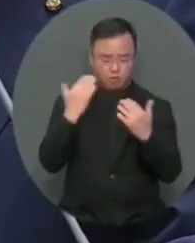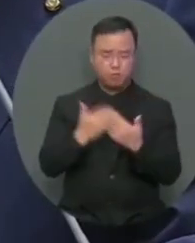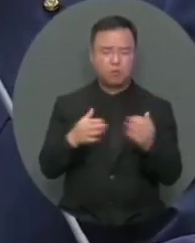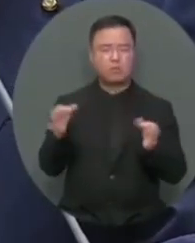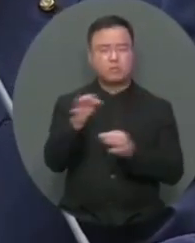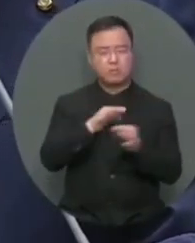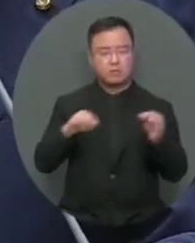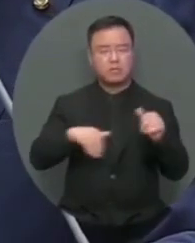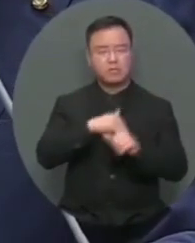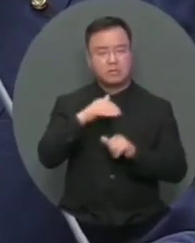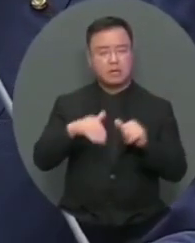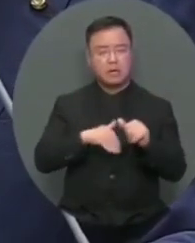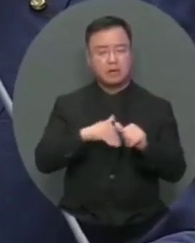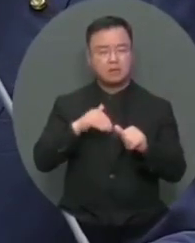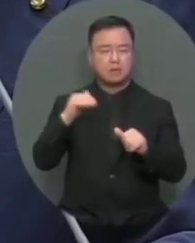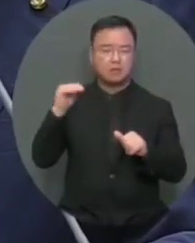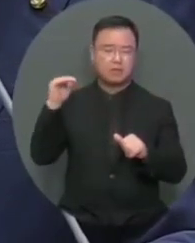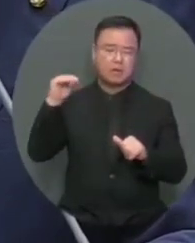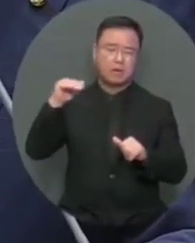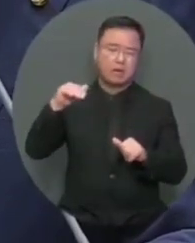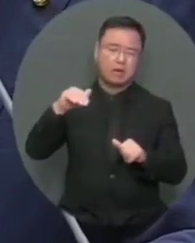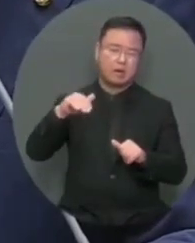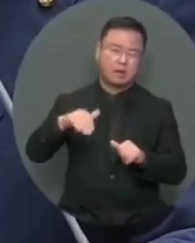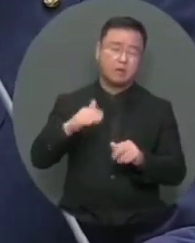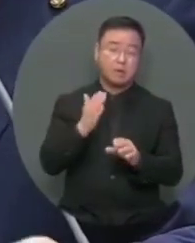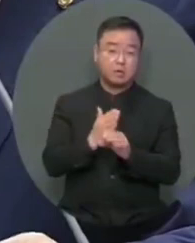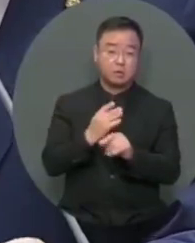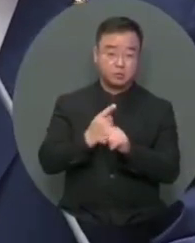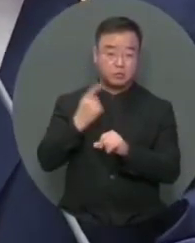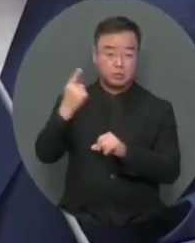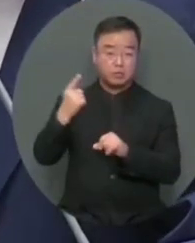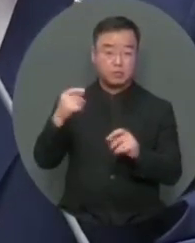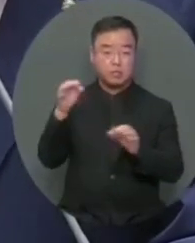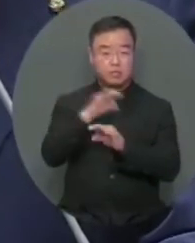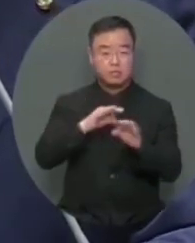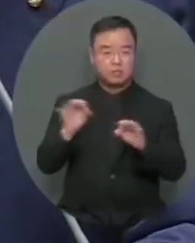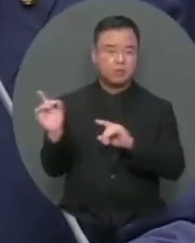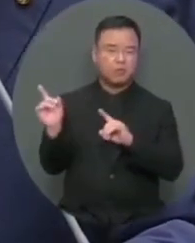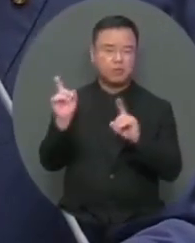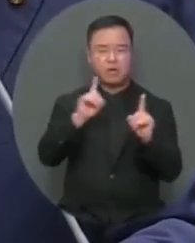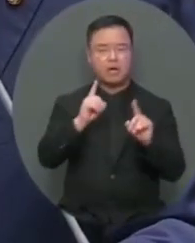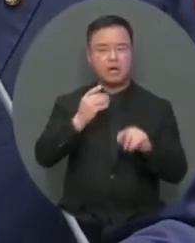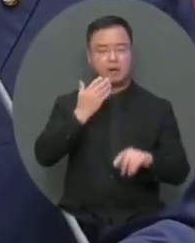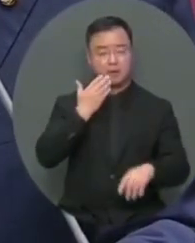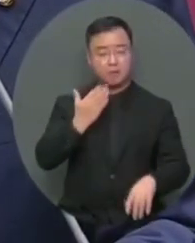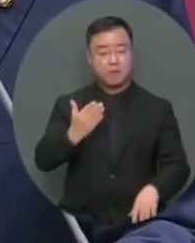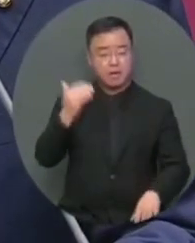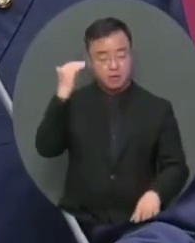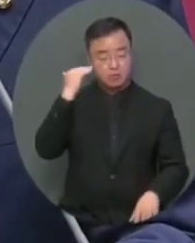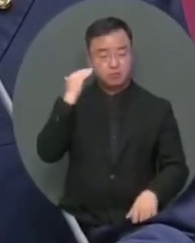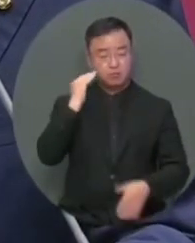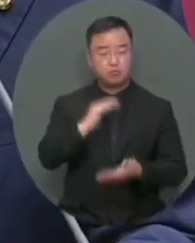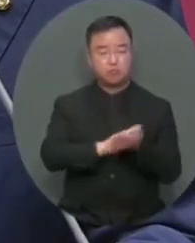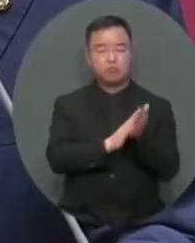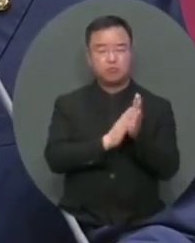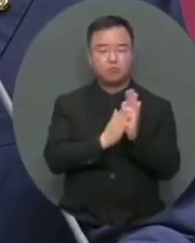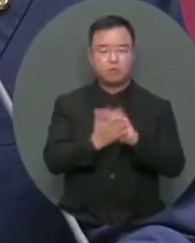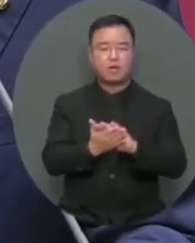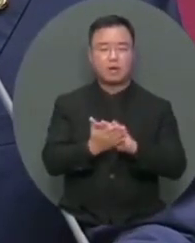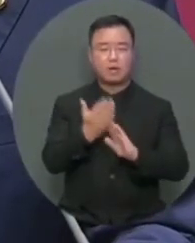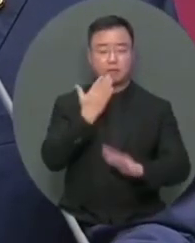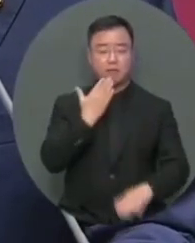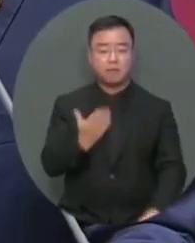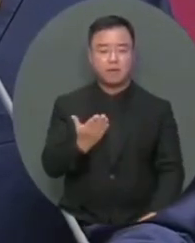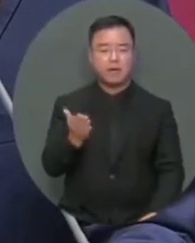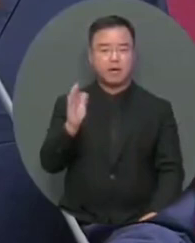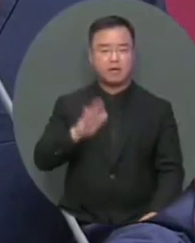좀 지금 떨어지고 있습니다. 내년도에는 좀 더 나아집니다. 우리나라도 좀 더 나아질 거고요. 그러나 이렇게